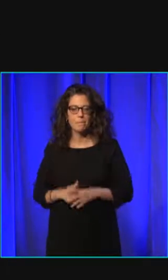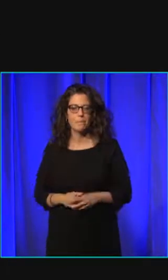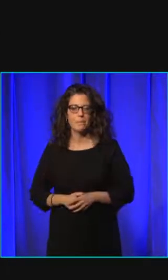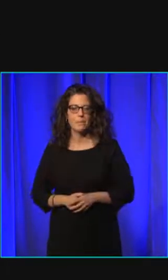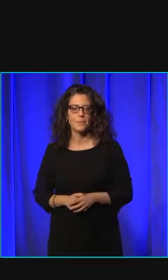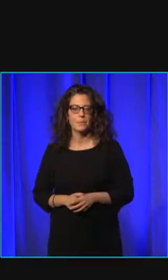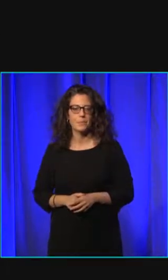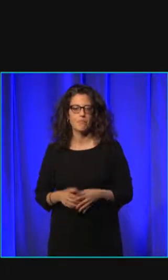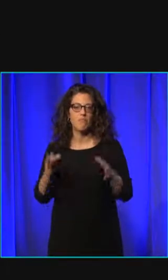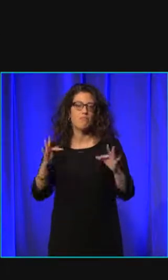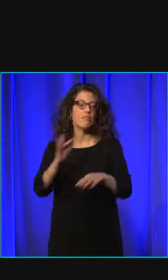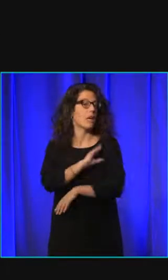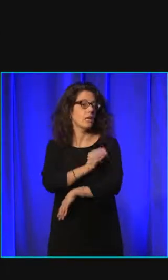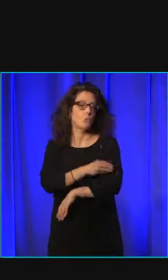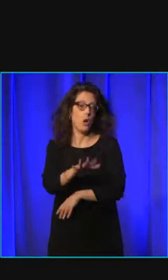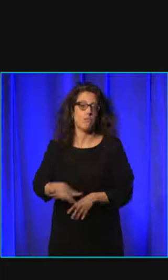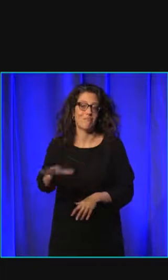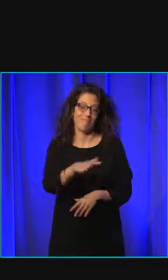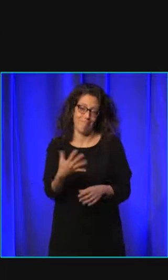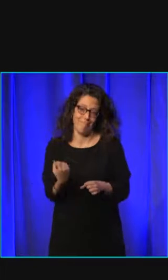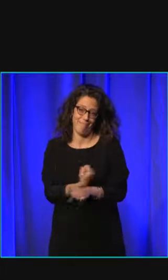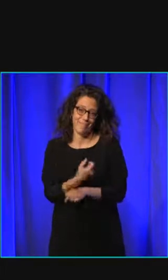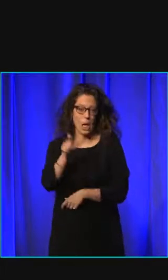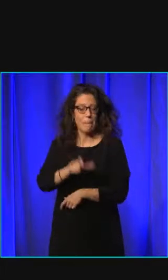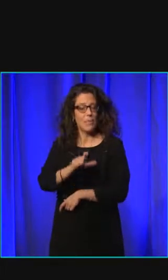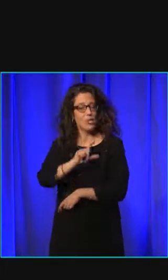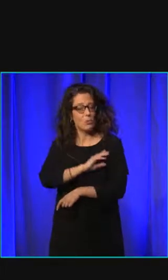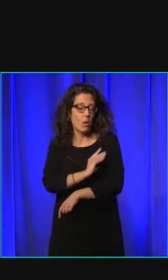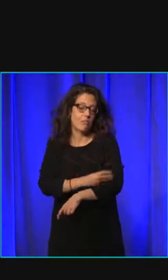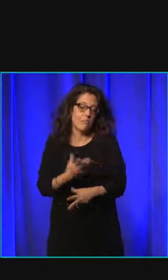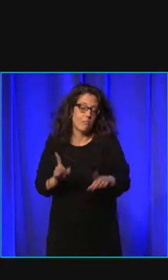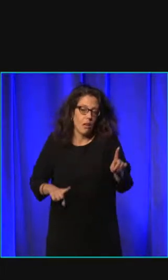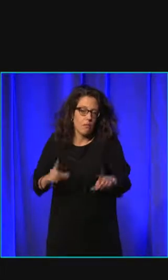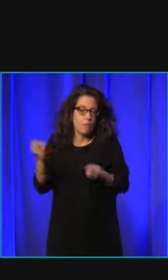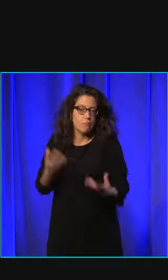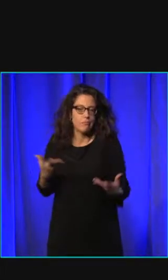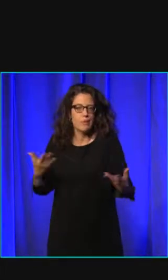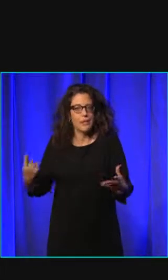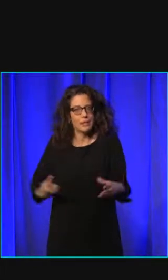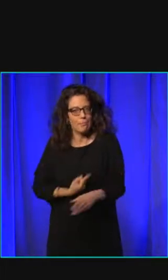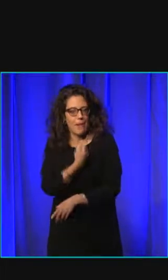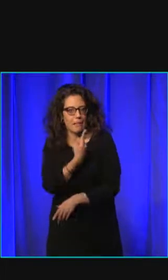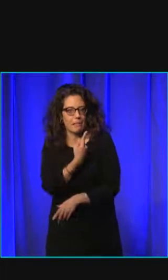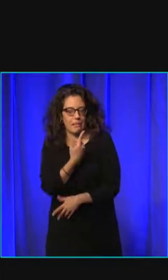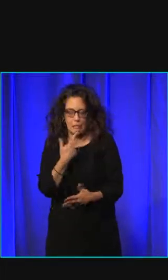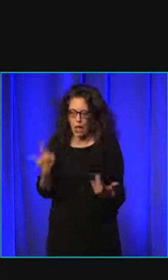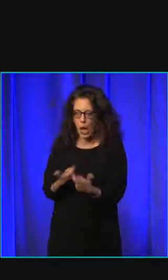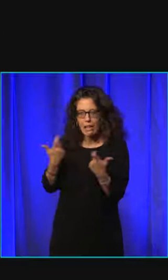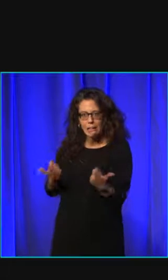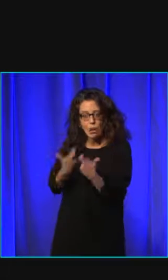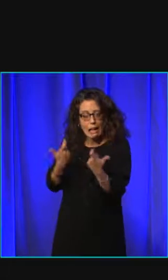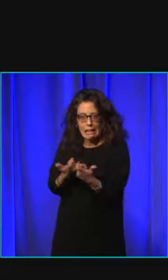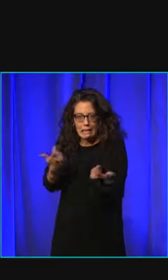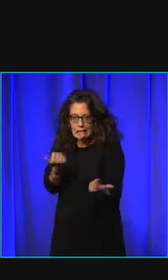sport, malheureusement, le sportif est parfois blessé. Quand il est blessé, il ne peut plus s'entraîner. Donc, il